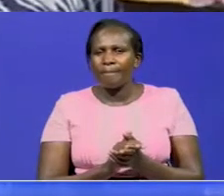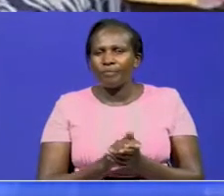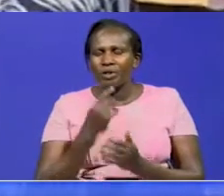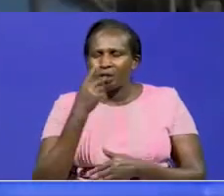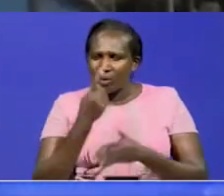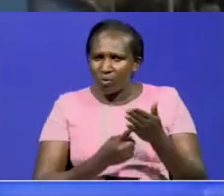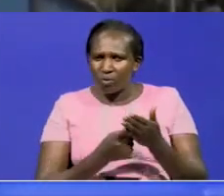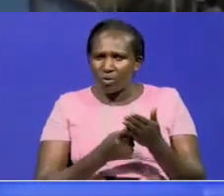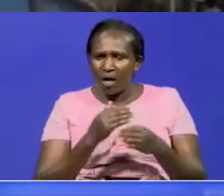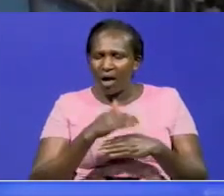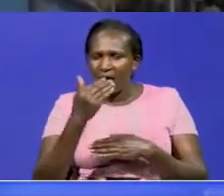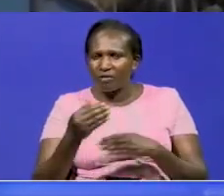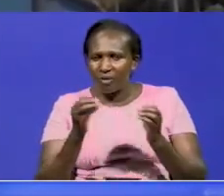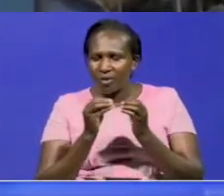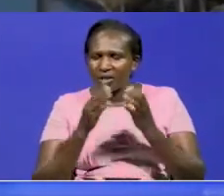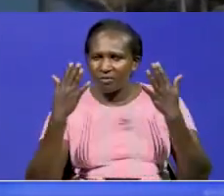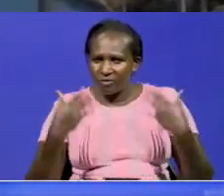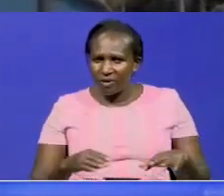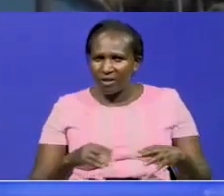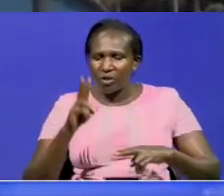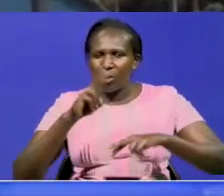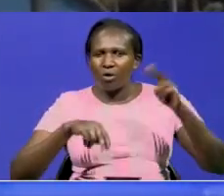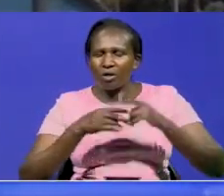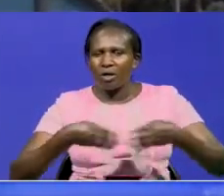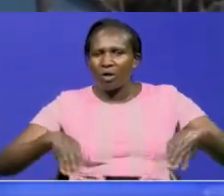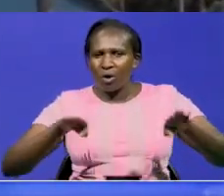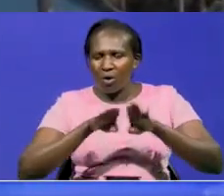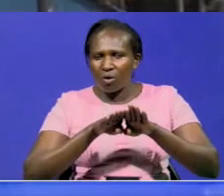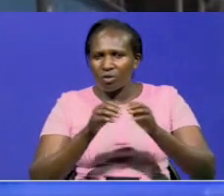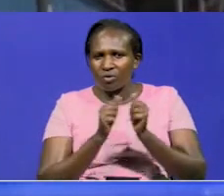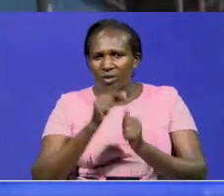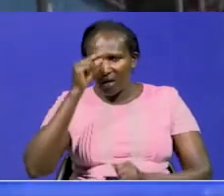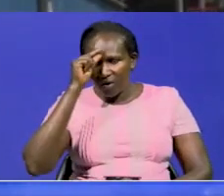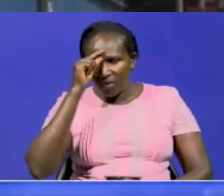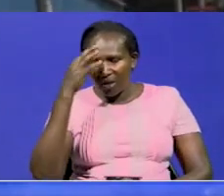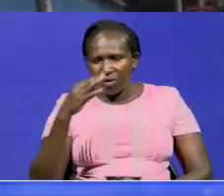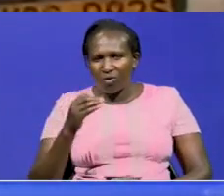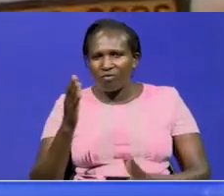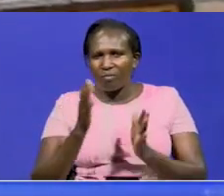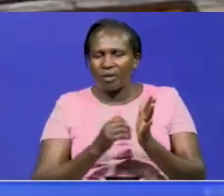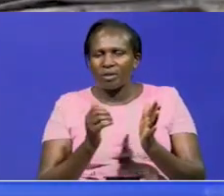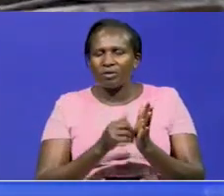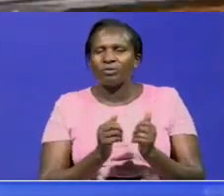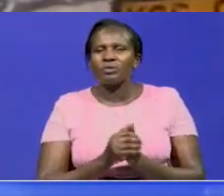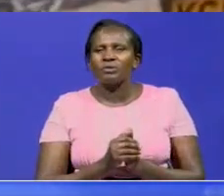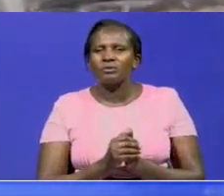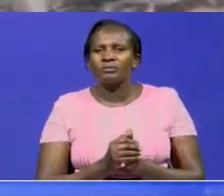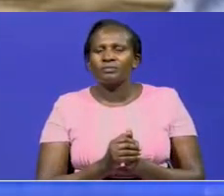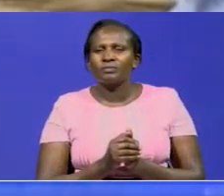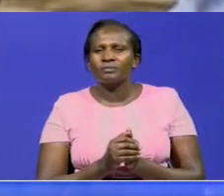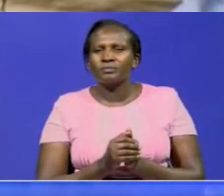Ameongeza kusema baada ya mkutano huo, hoteli hiyo ilifungwa na serikali ya kaunti ya Machakos.